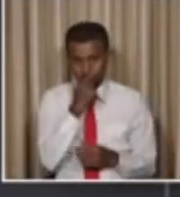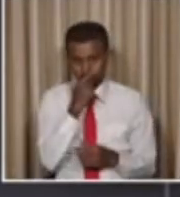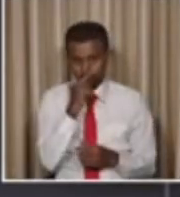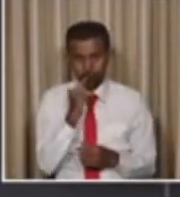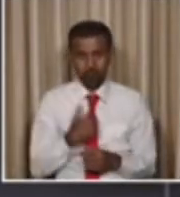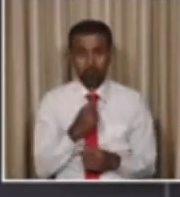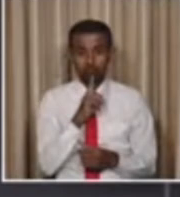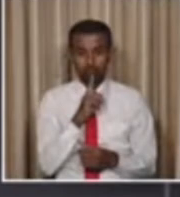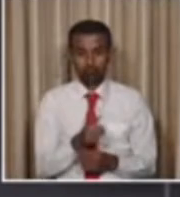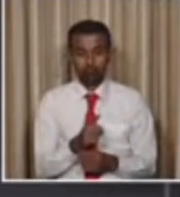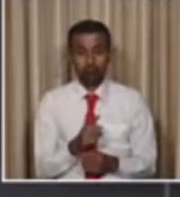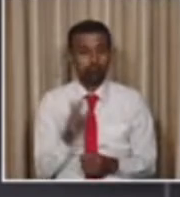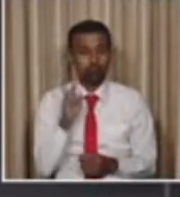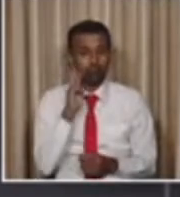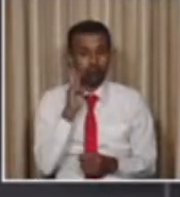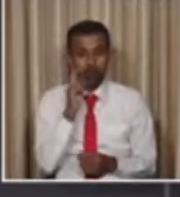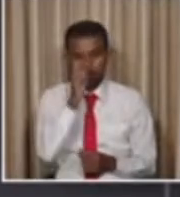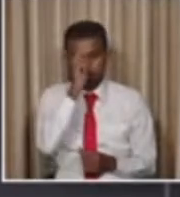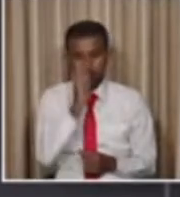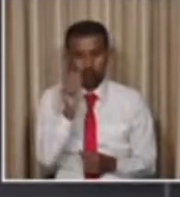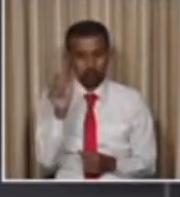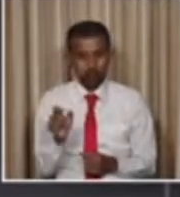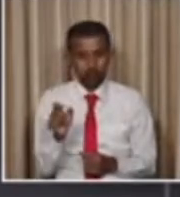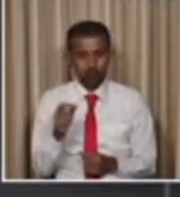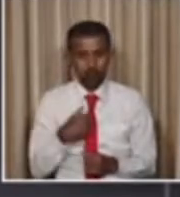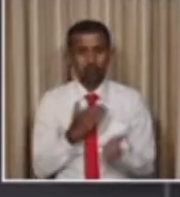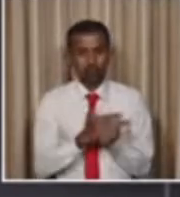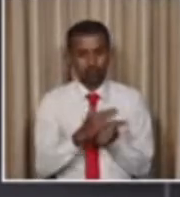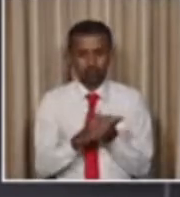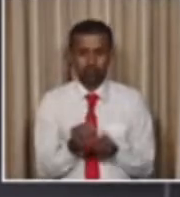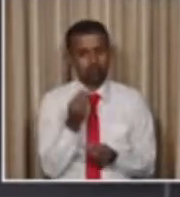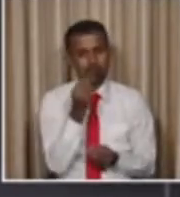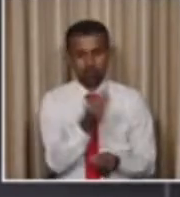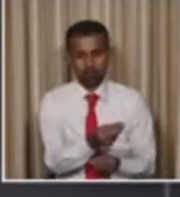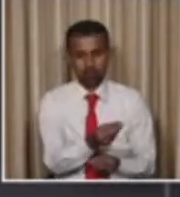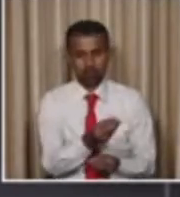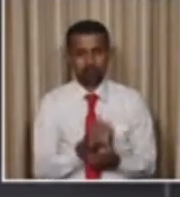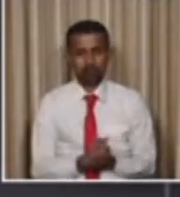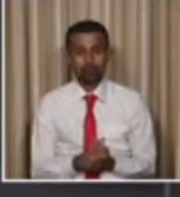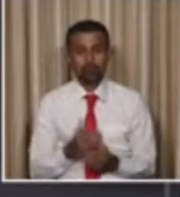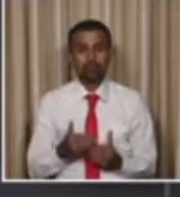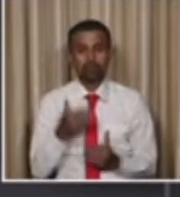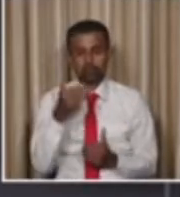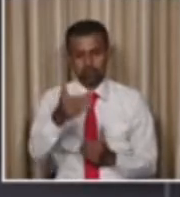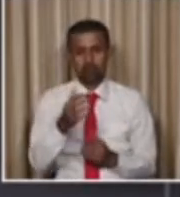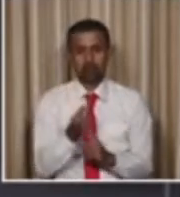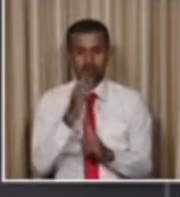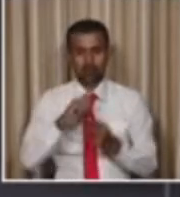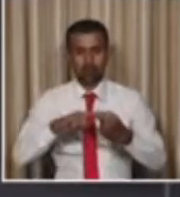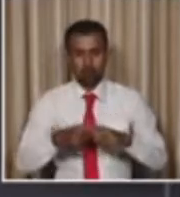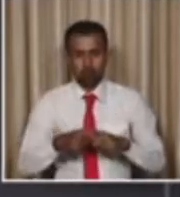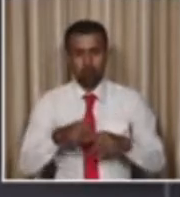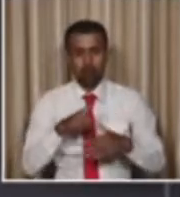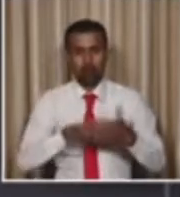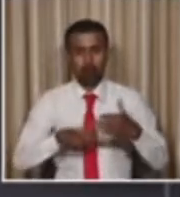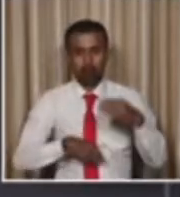අපේ රනිල් වික්‍රමසිංහ මැතිතුමා අපි සහයෝගය දක්වනවා එතුමාට ඉදිරි ජනාධිපතිවරණ වලටත්